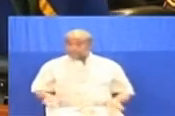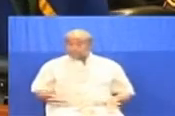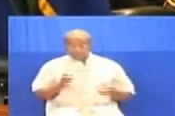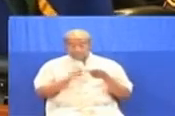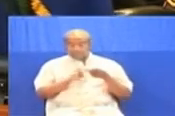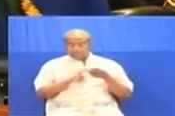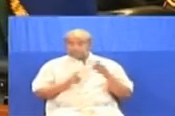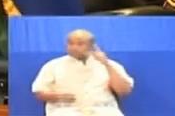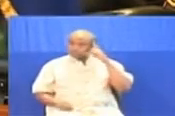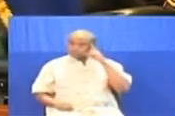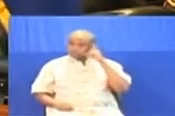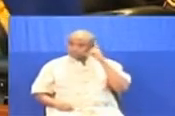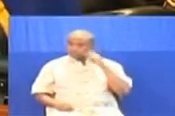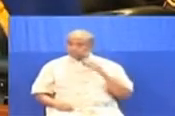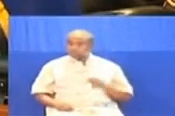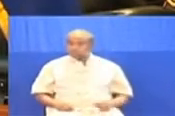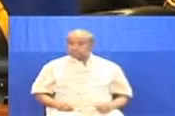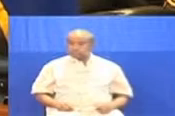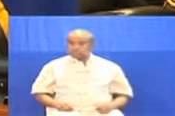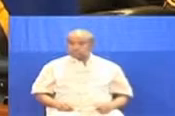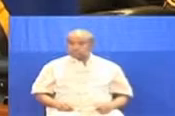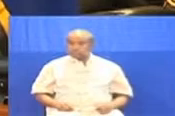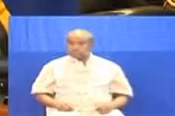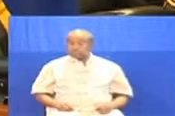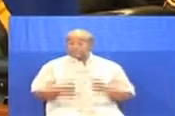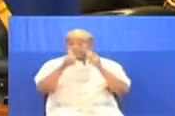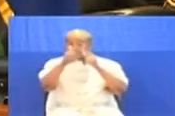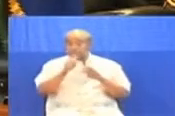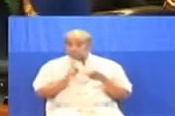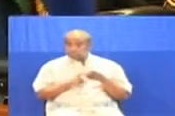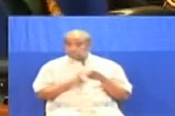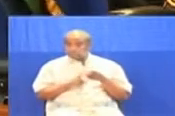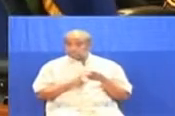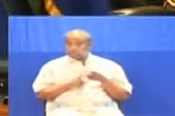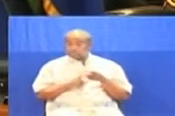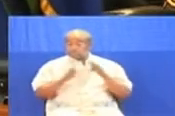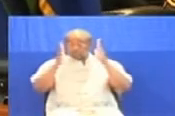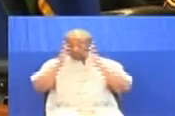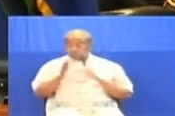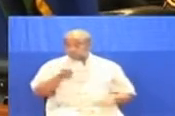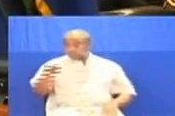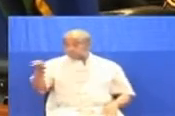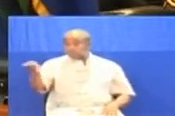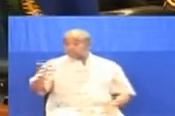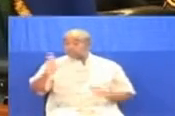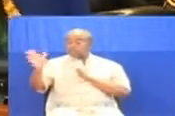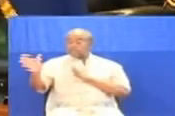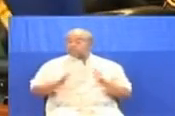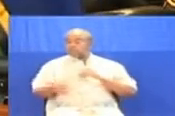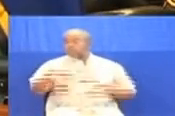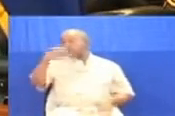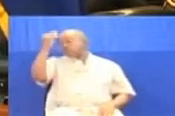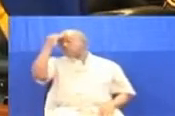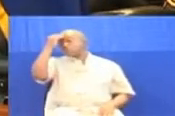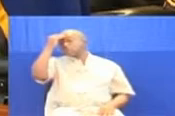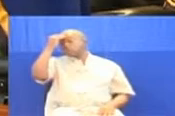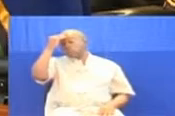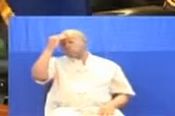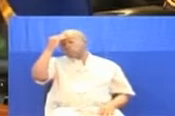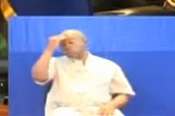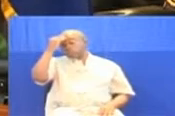lingine, waheshimiwa wabunge, mnatangaziwa kwamba Mheshimiwa Spika ameandaa mafunzo kwa ajili ya wabunge